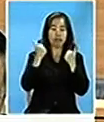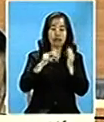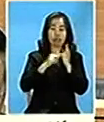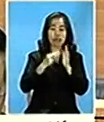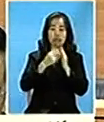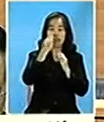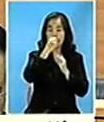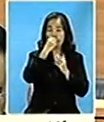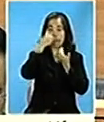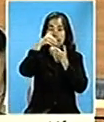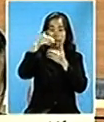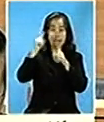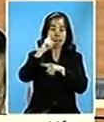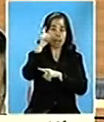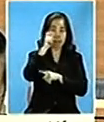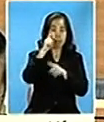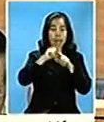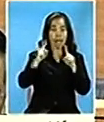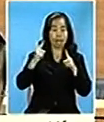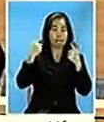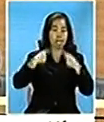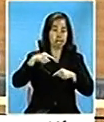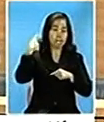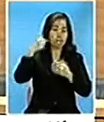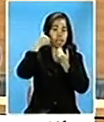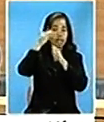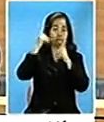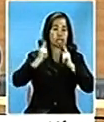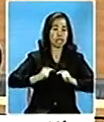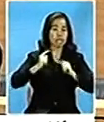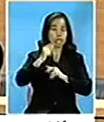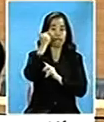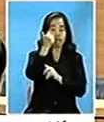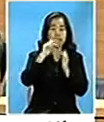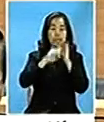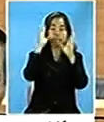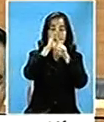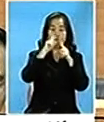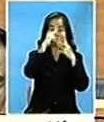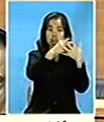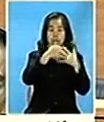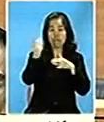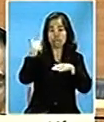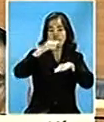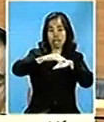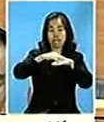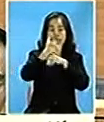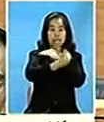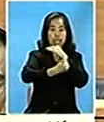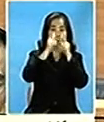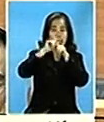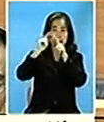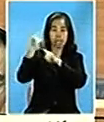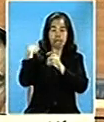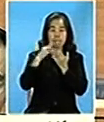าหารสัตว์อาหารแช่แข็งไปยังประเทศอเมริกาพร้อมกันนั้นประเทศอเมริกาก็ยังสหรัฐอเมริกาก็ยังชวนประเทศอื่นๆอีกด้วยว่าอย่าไปซื้อ